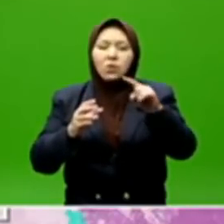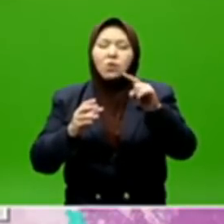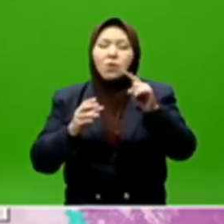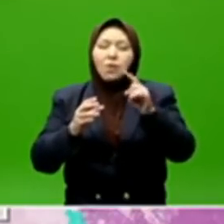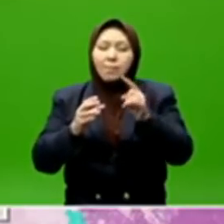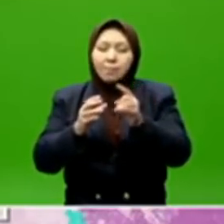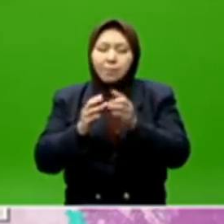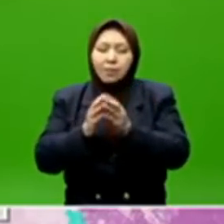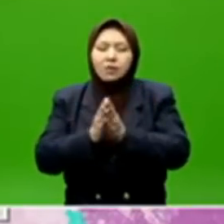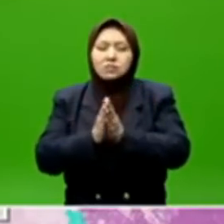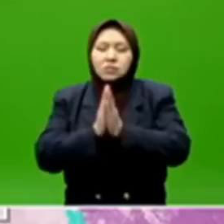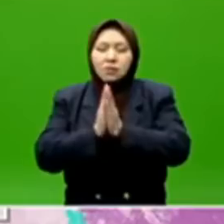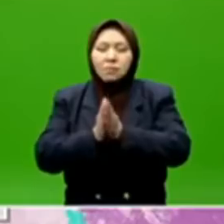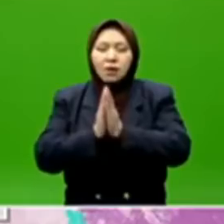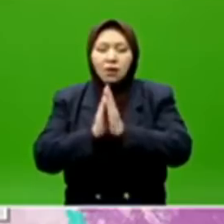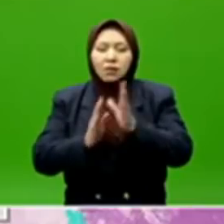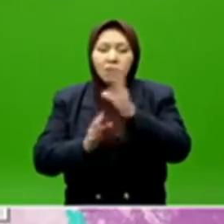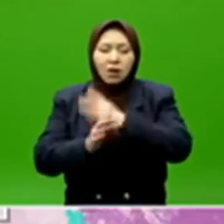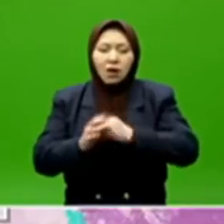تبعني